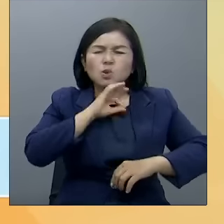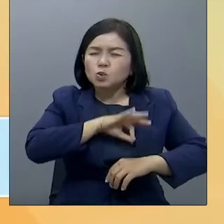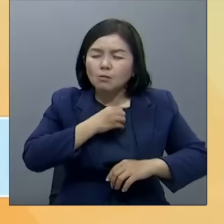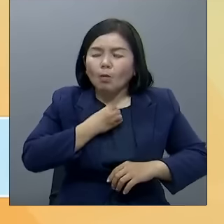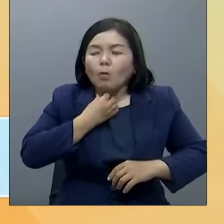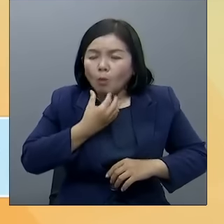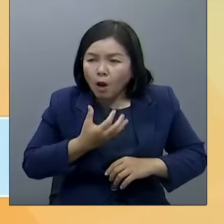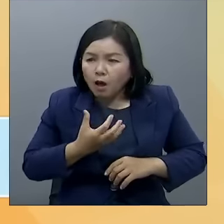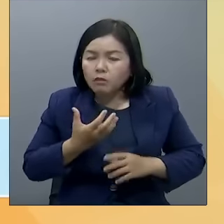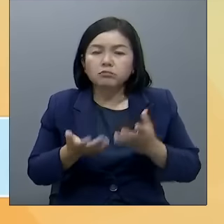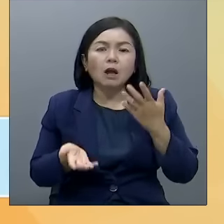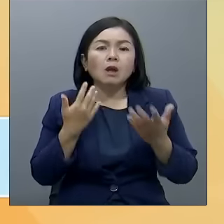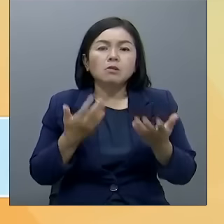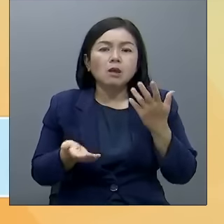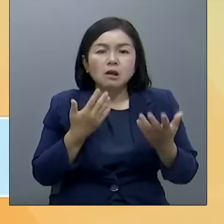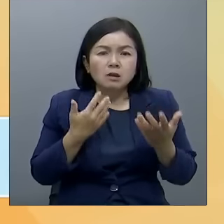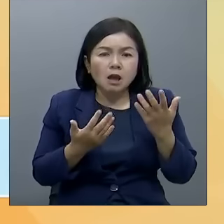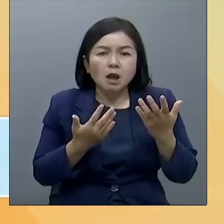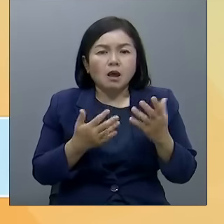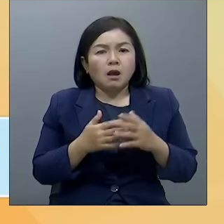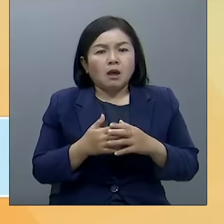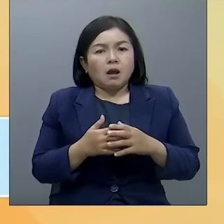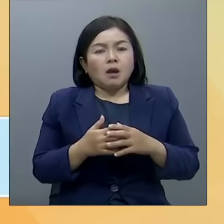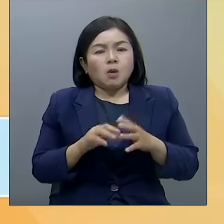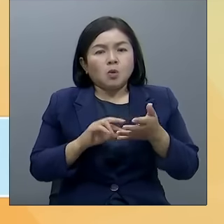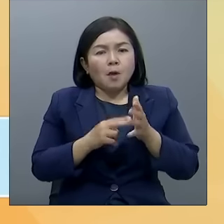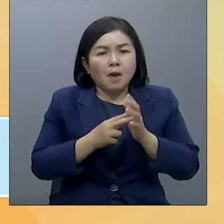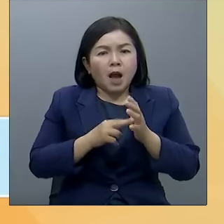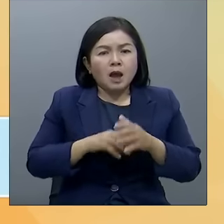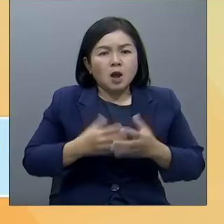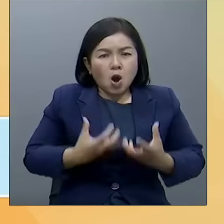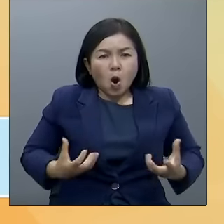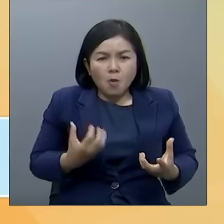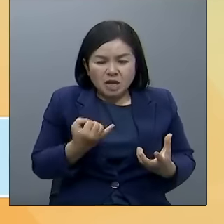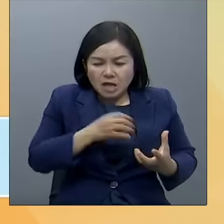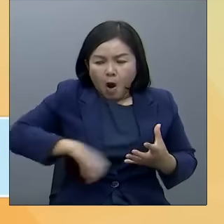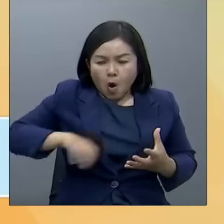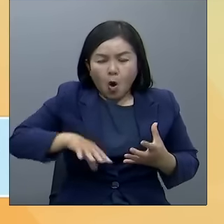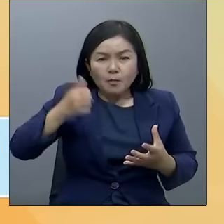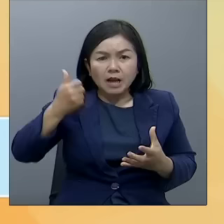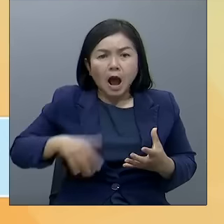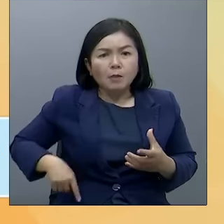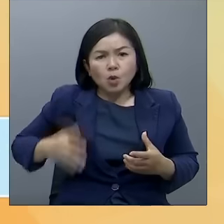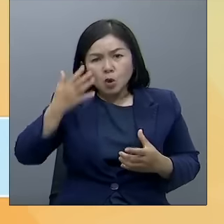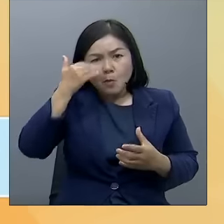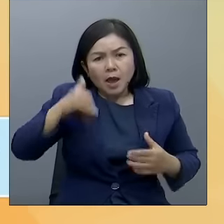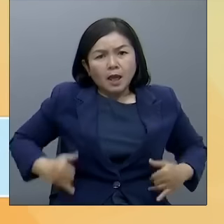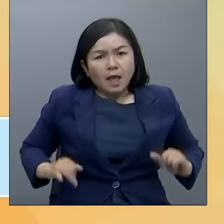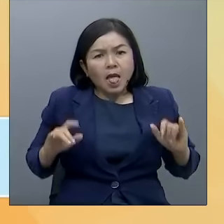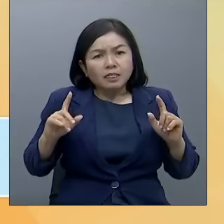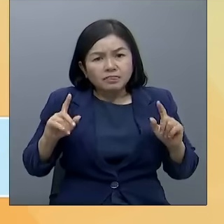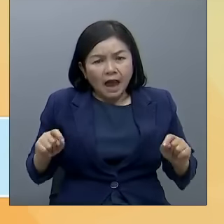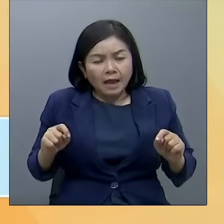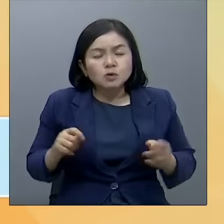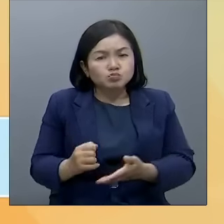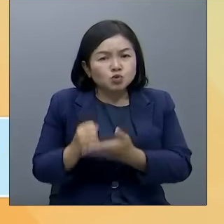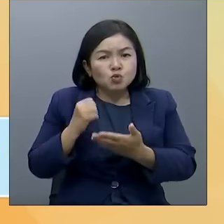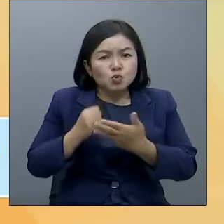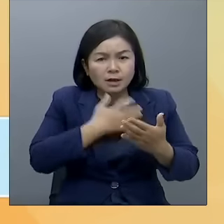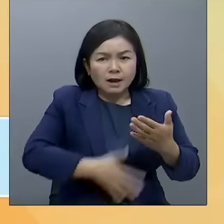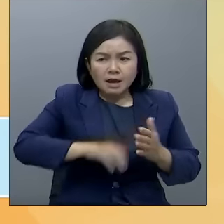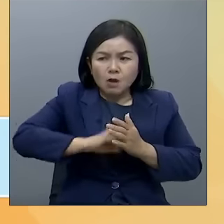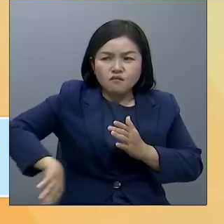ครับซึ่งเกิดจากระดับของเสียในร่างกายที่มันสูงขึ้นหรือเปลี่ยนแปลง เพราะไตเนี่ยหน้าที่ของเขาคือกำจัดพวกสารเคมีพวกของเสีย